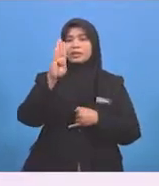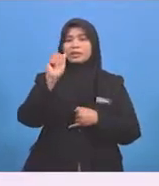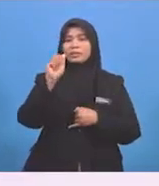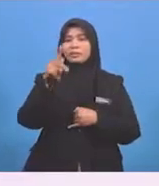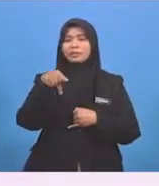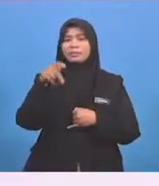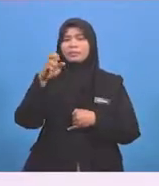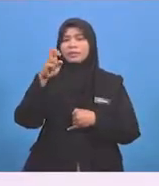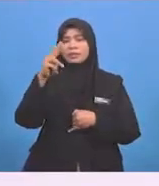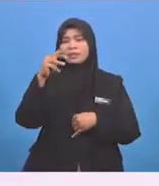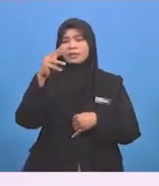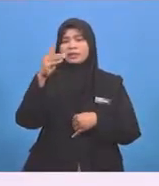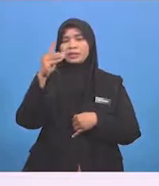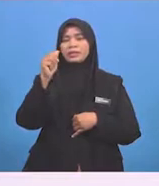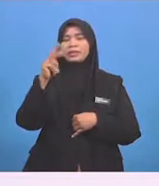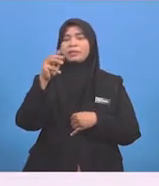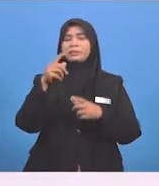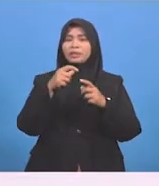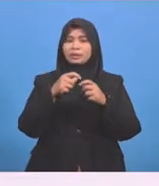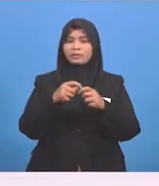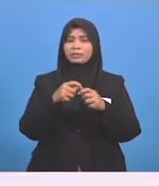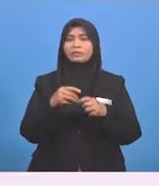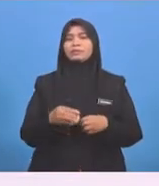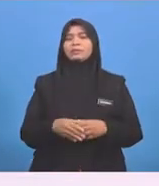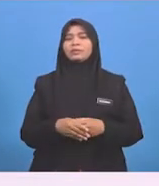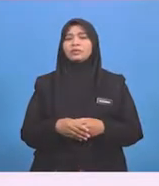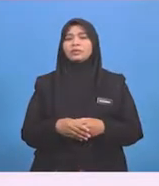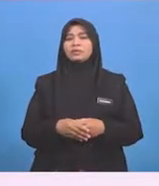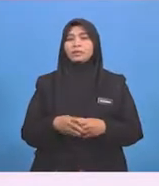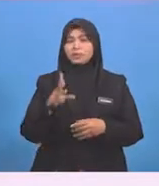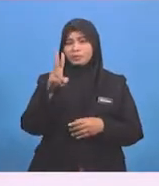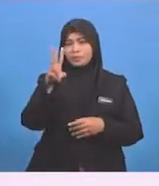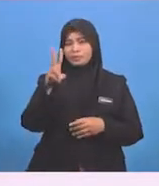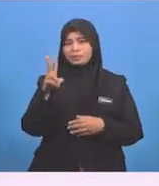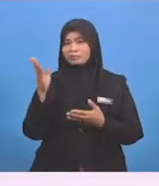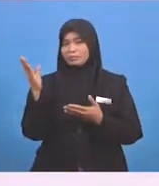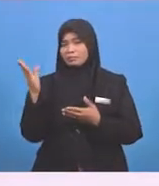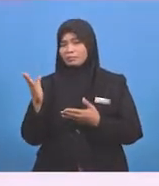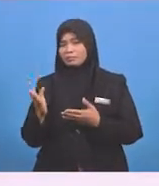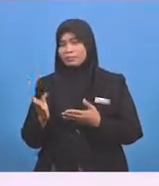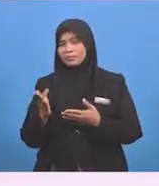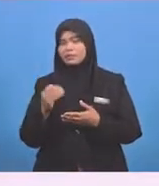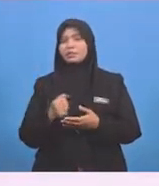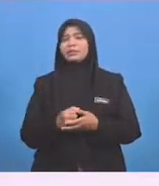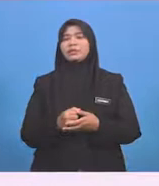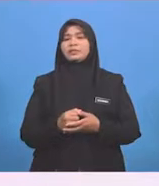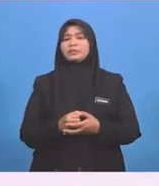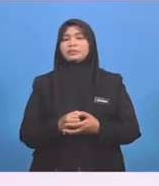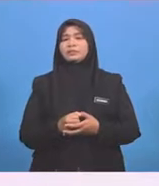haba pendam pelakuran dan haba pendam